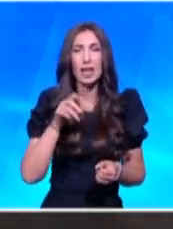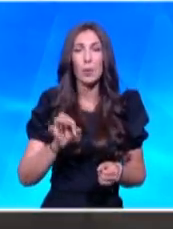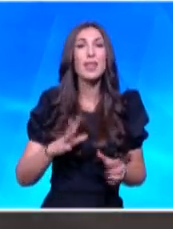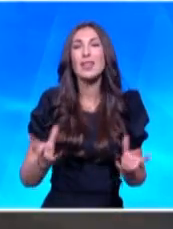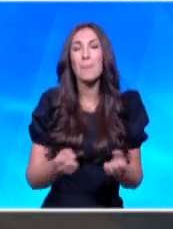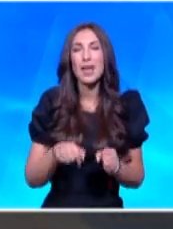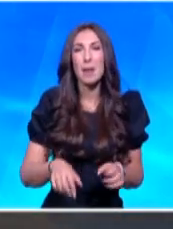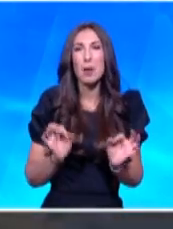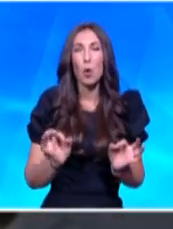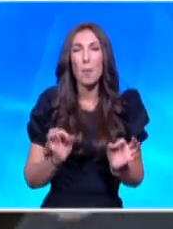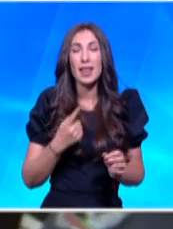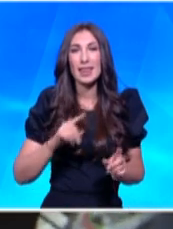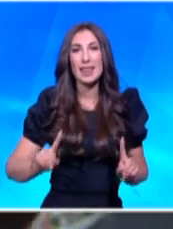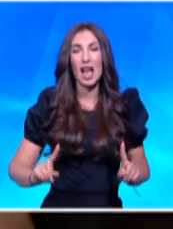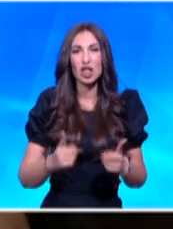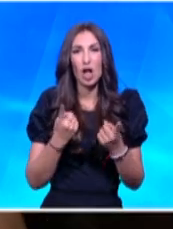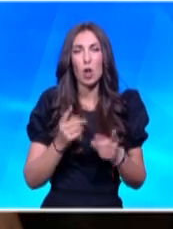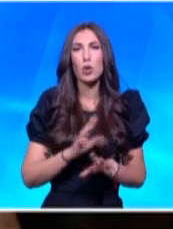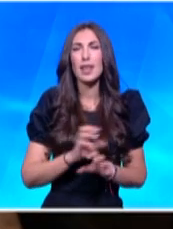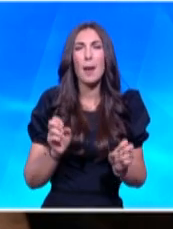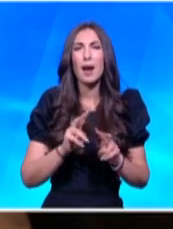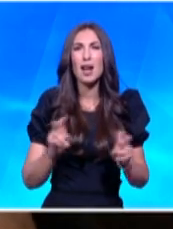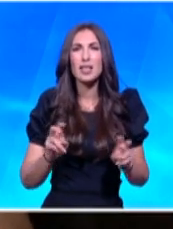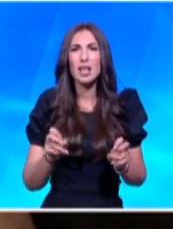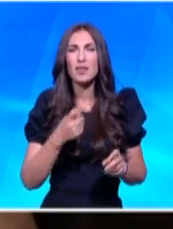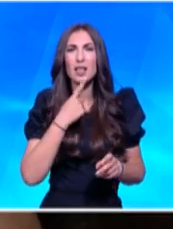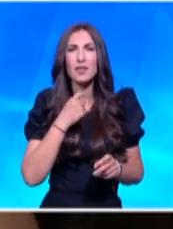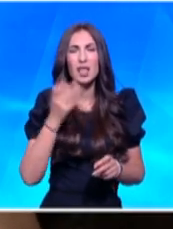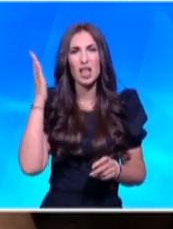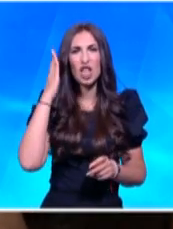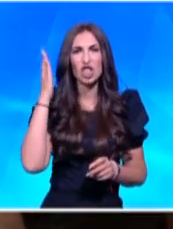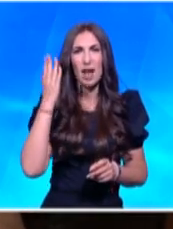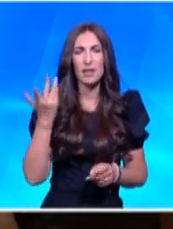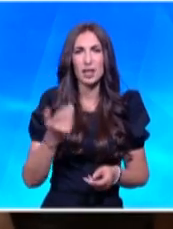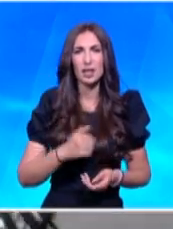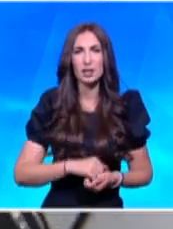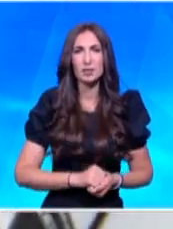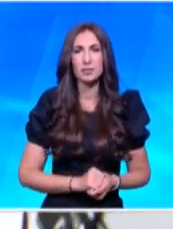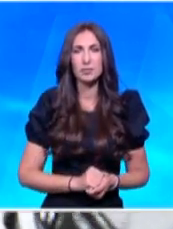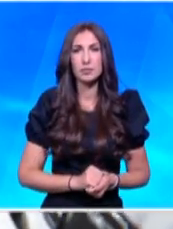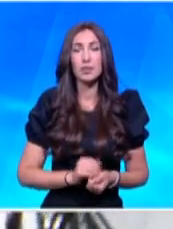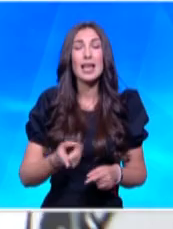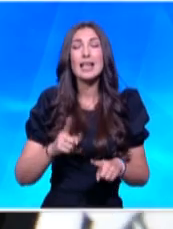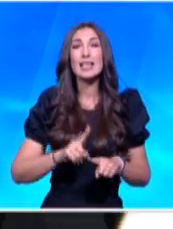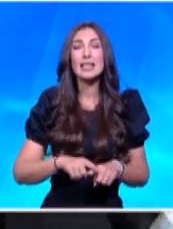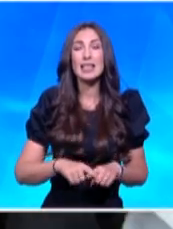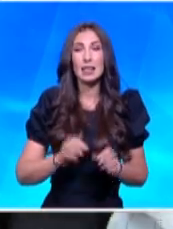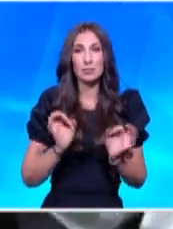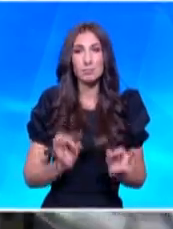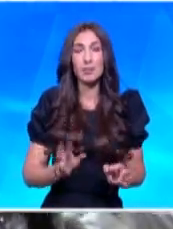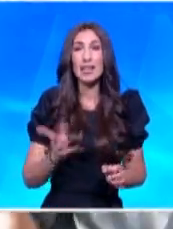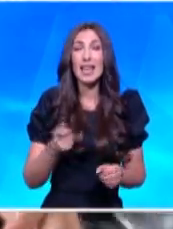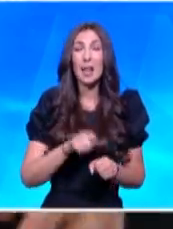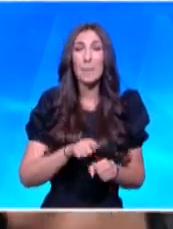на фаза самото начало, няма обследване от държавата по един аспект и на тази база, на тази основа, нека да я чакаме, ако вече не. От съда уточниха, че дали